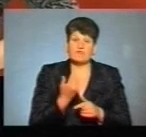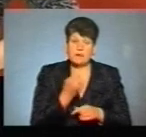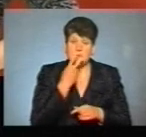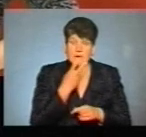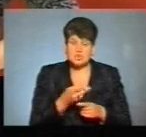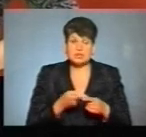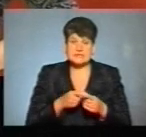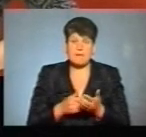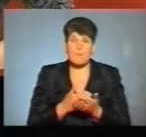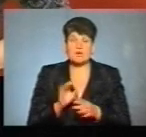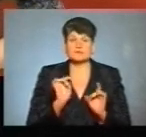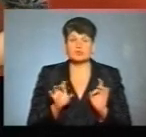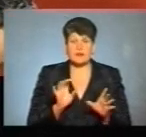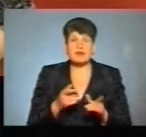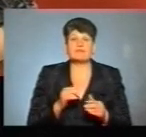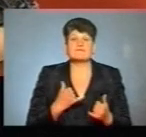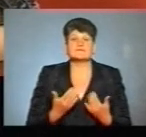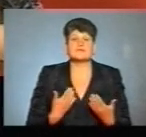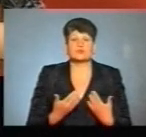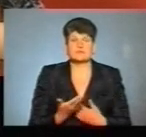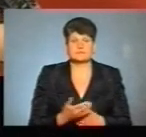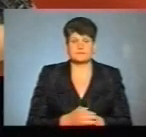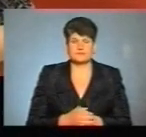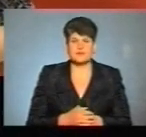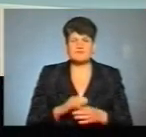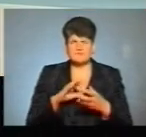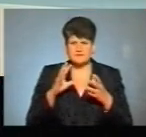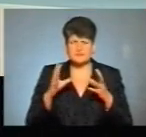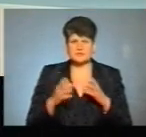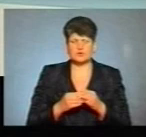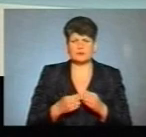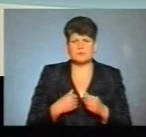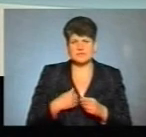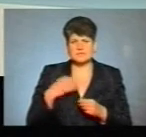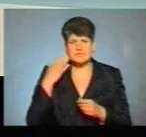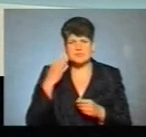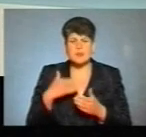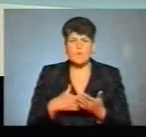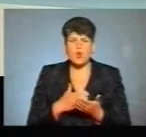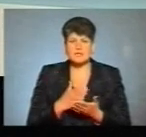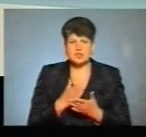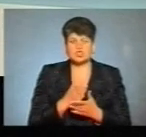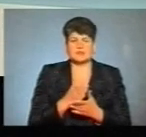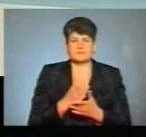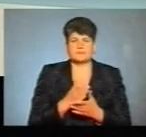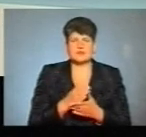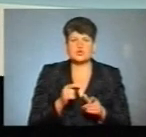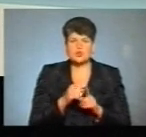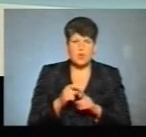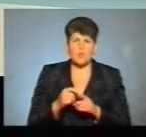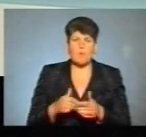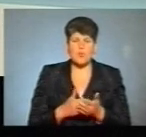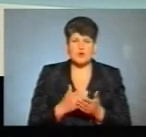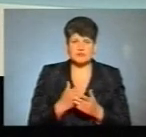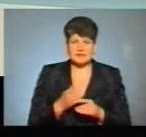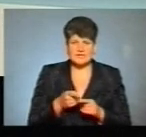цей політичний піар і як ви до нього ставитесь? Ну, загалом, тобто, мені здається, просто політичний піар, ну, слово політичне в